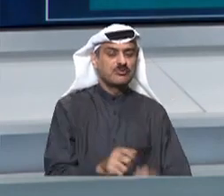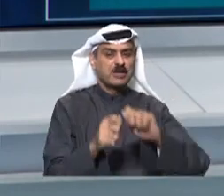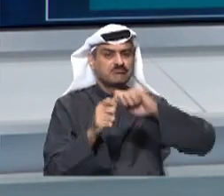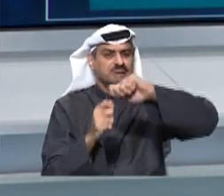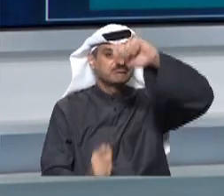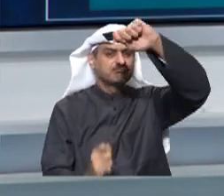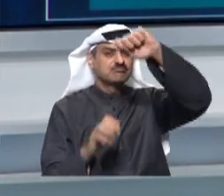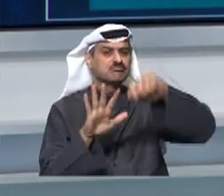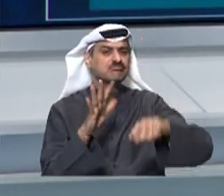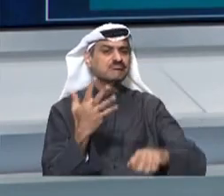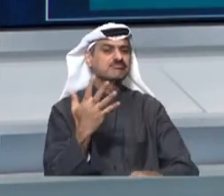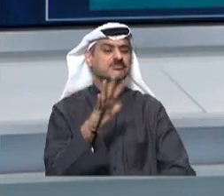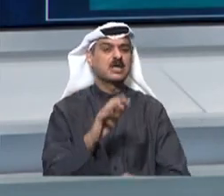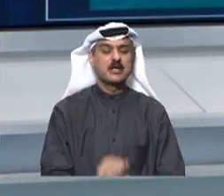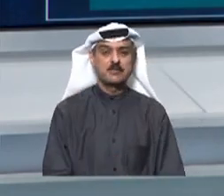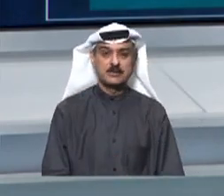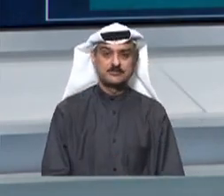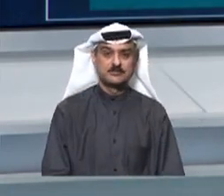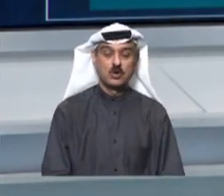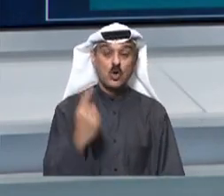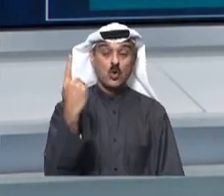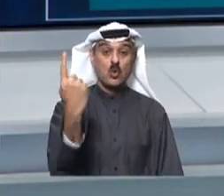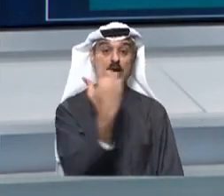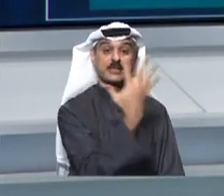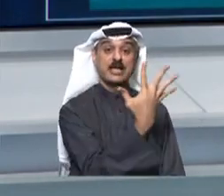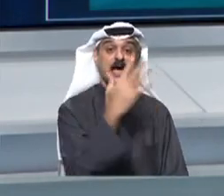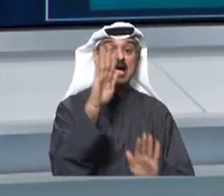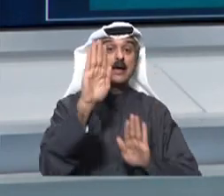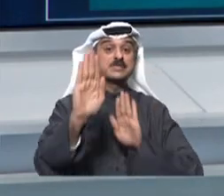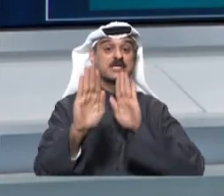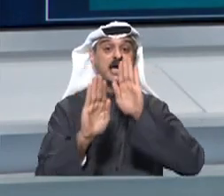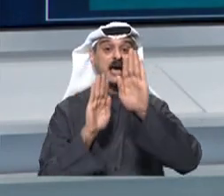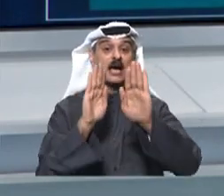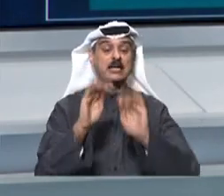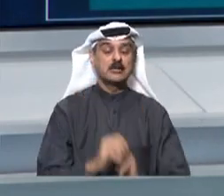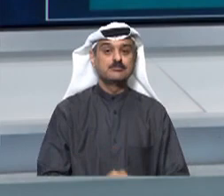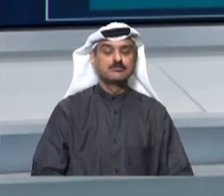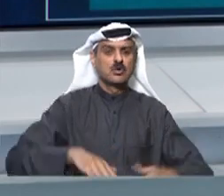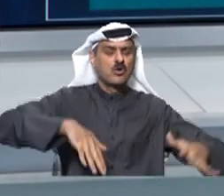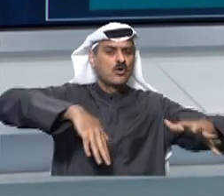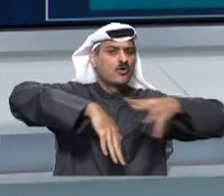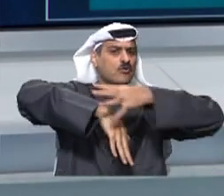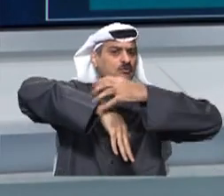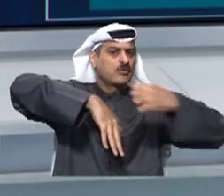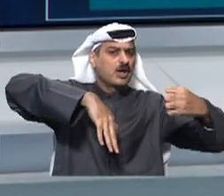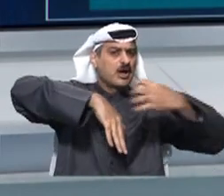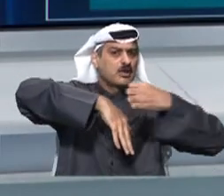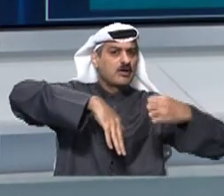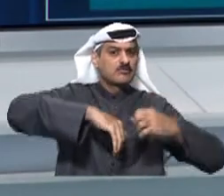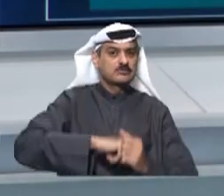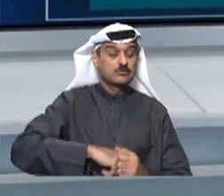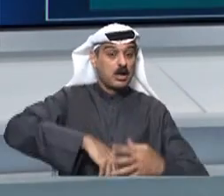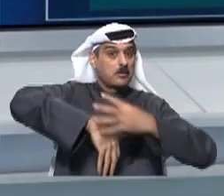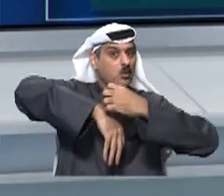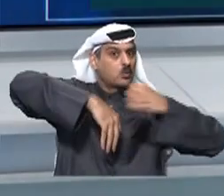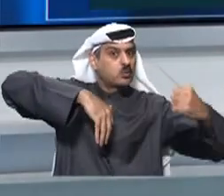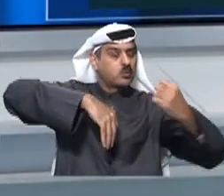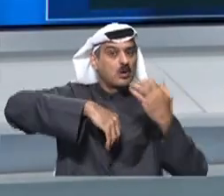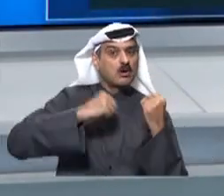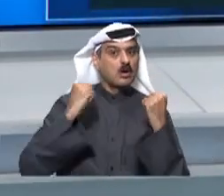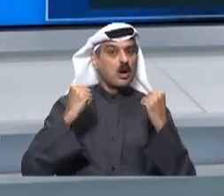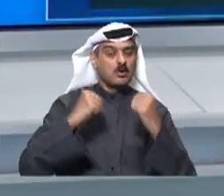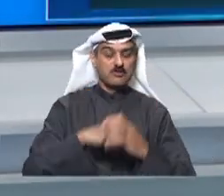الموج بشكل عام في نهار يوم الغد ما بين 1 إلى 5 أقدام، والتيارات المائية خلال هذه الفترة راح تكون في فترات الحمل. أما